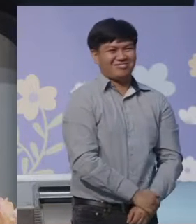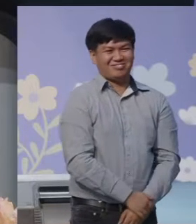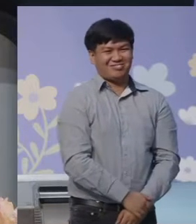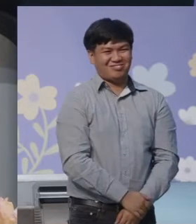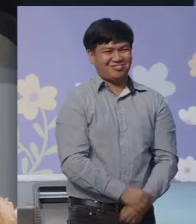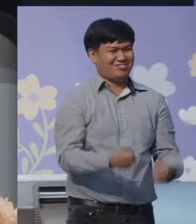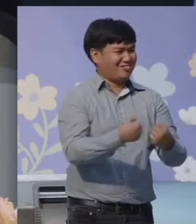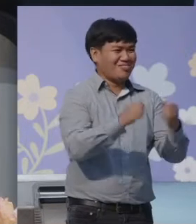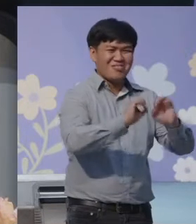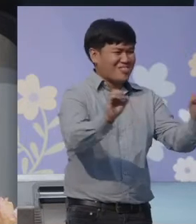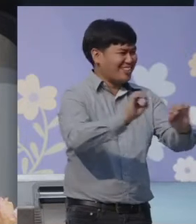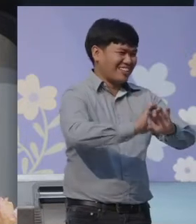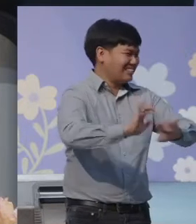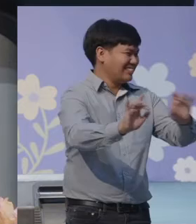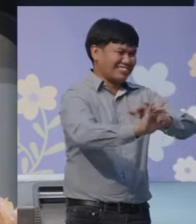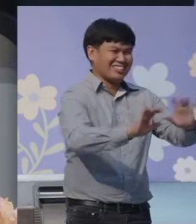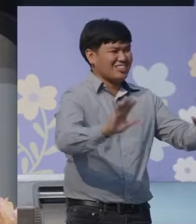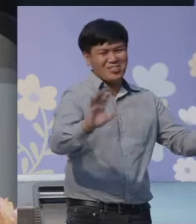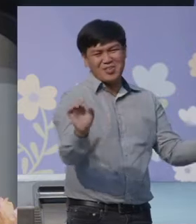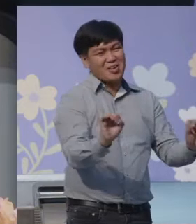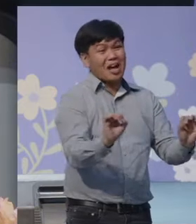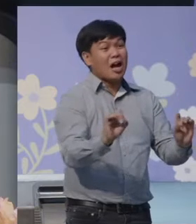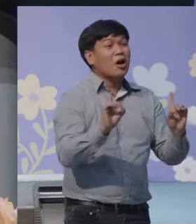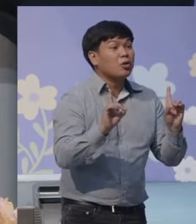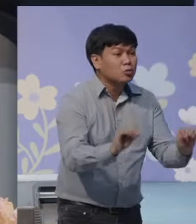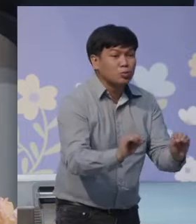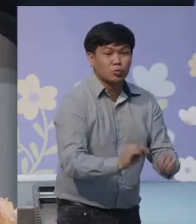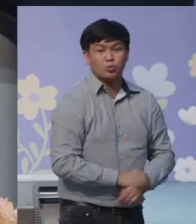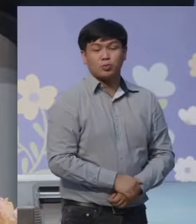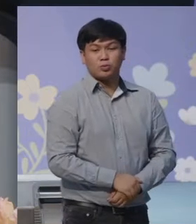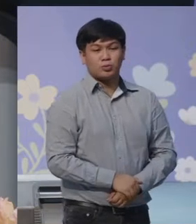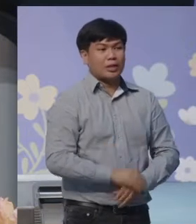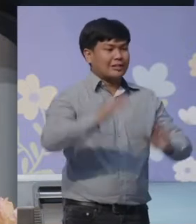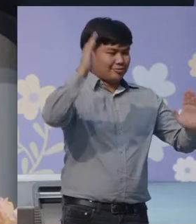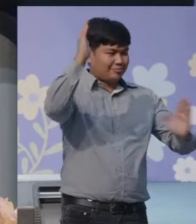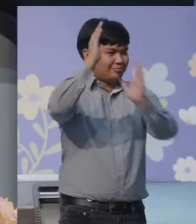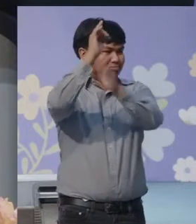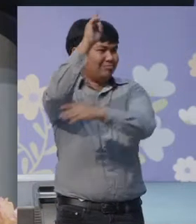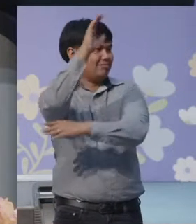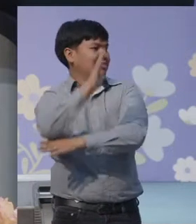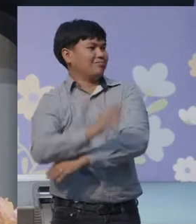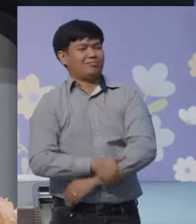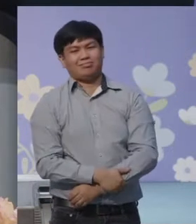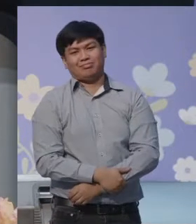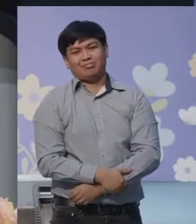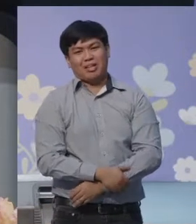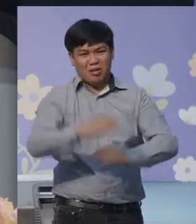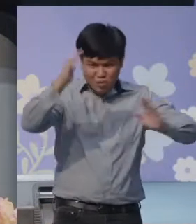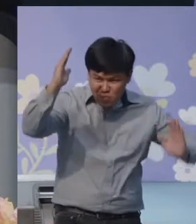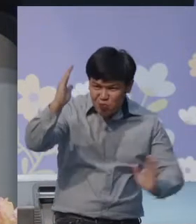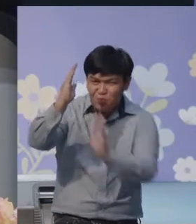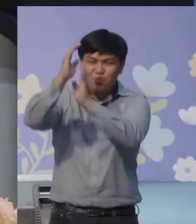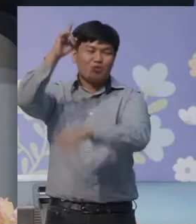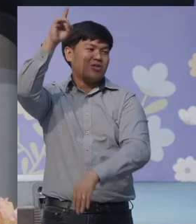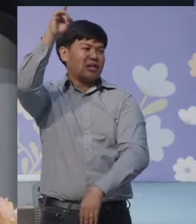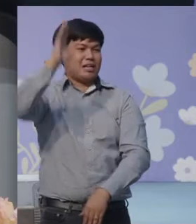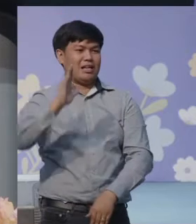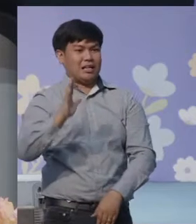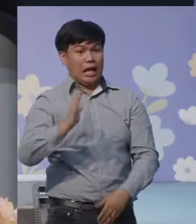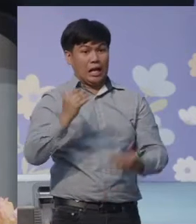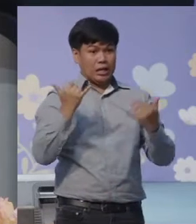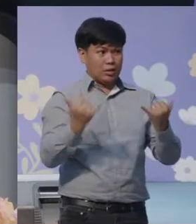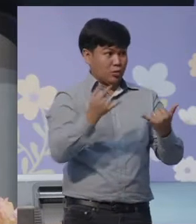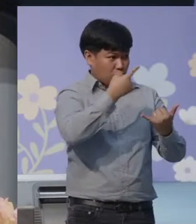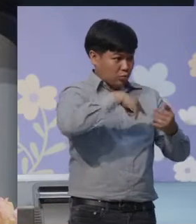palaaway. Siya ay lumapit sa Panginoon, sa Diyos. So ano